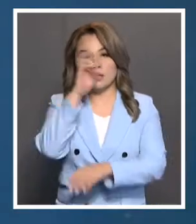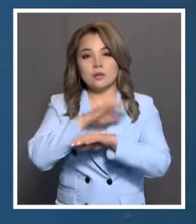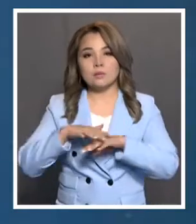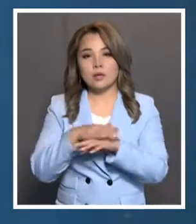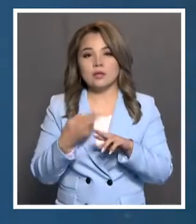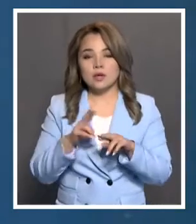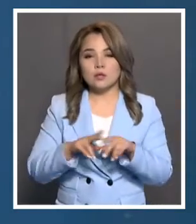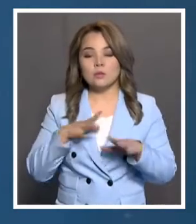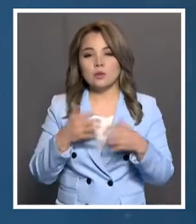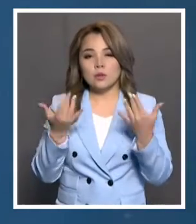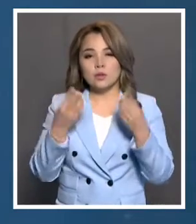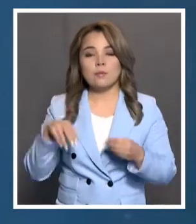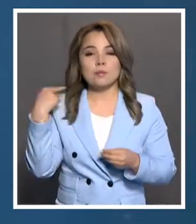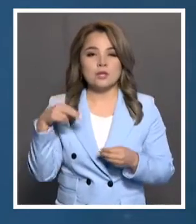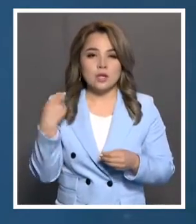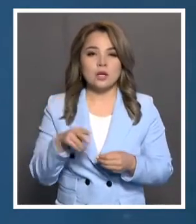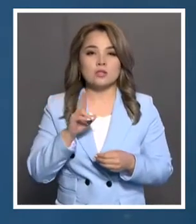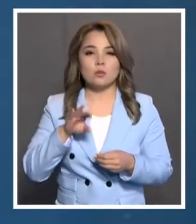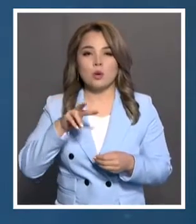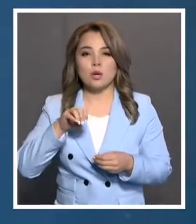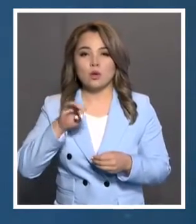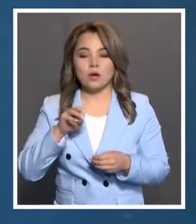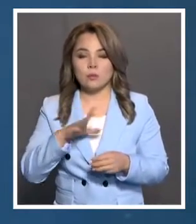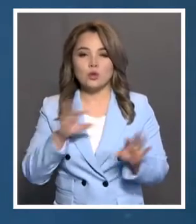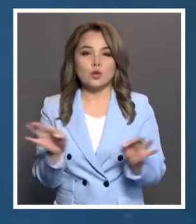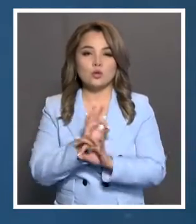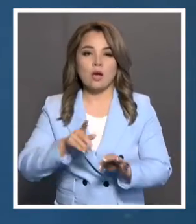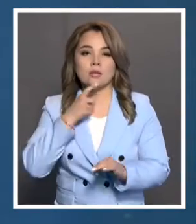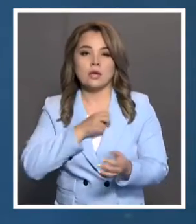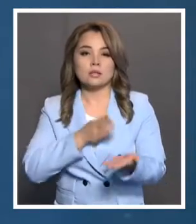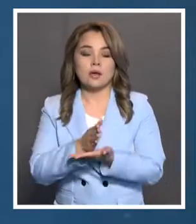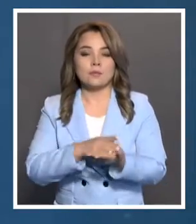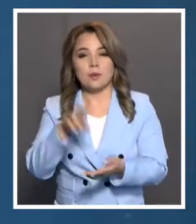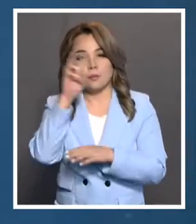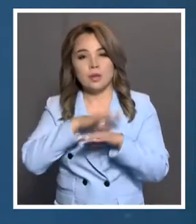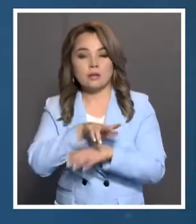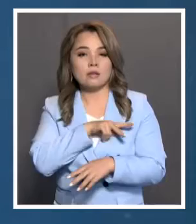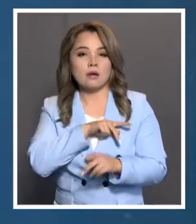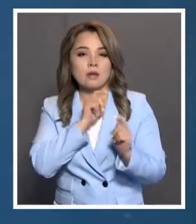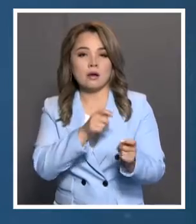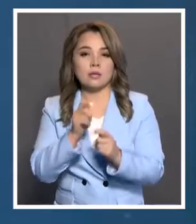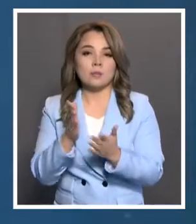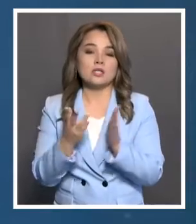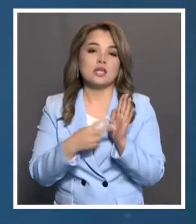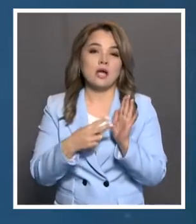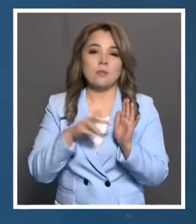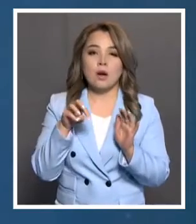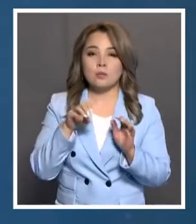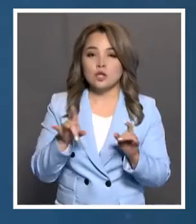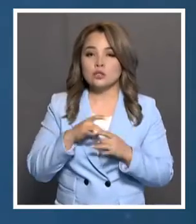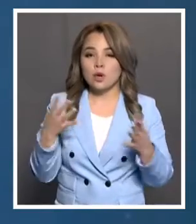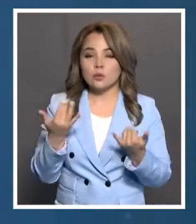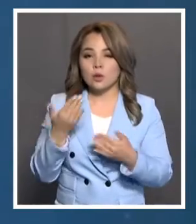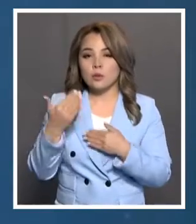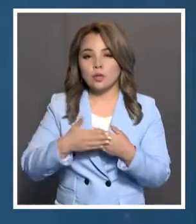Ерлік еленген күн. Бүгін президент Қасым Жомарт Тоқаев үздік әскери қызметкерлерге мемлекеттік награда табыстады. 7 мамыр отан қорғаушылар